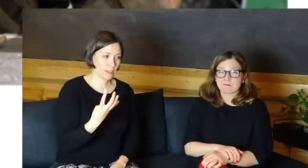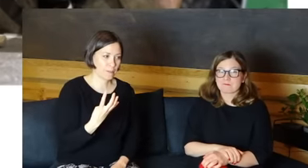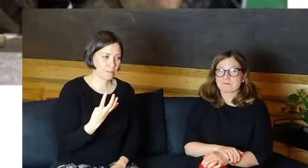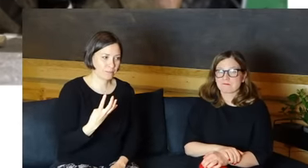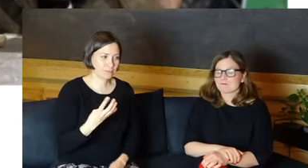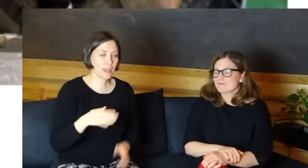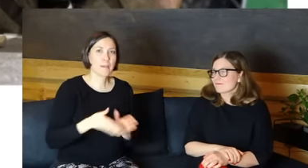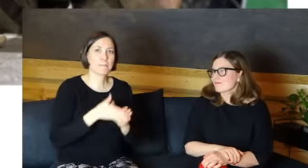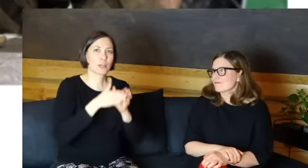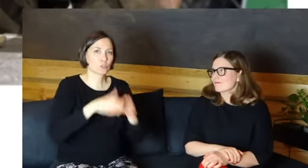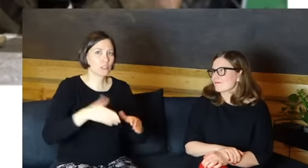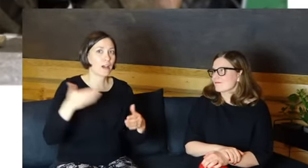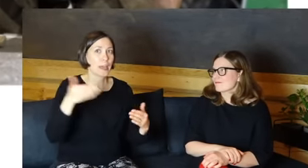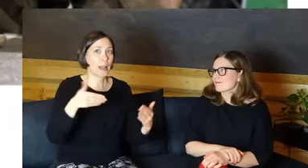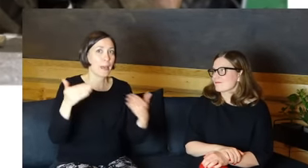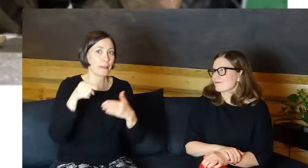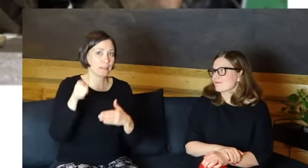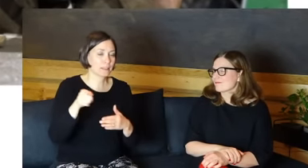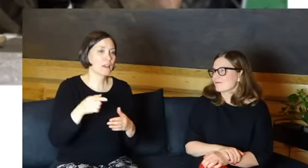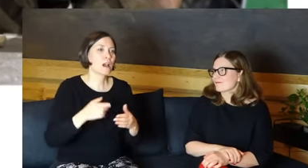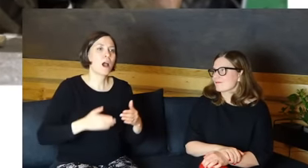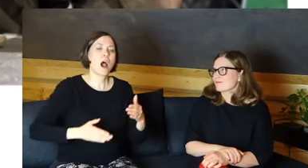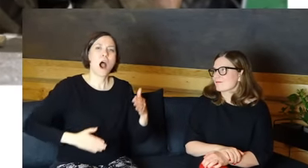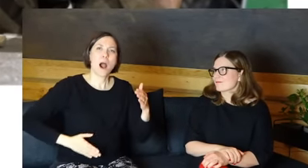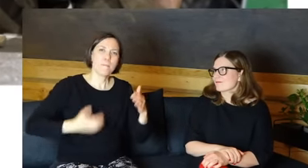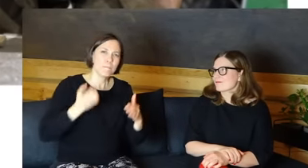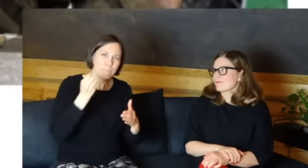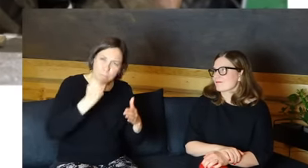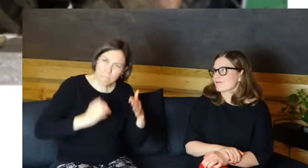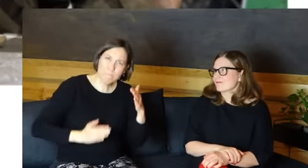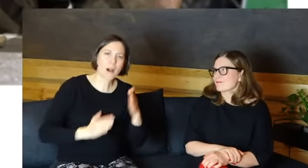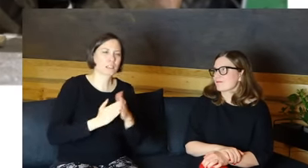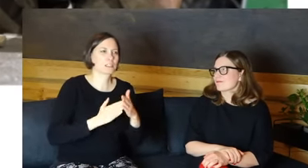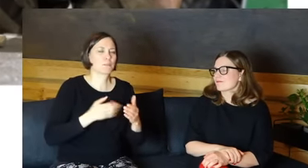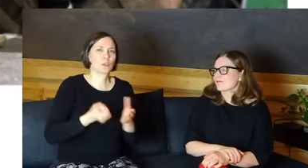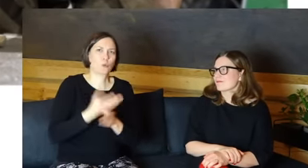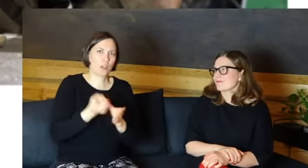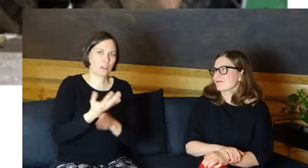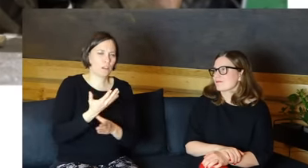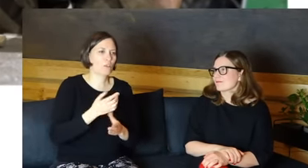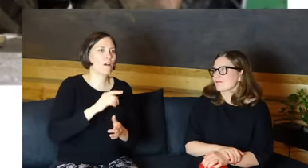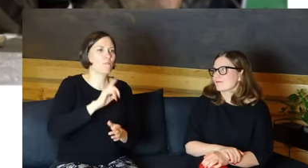perustava elementin maksimituotantomäärä betonielementtejä vuodessa?